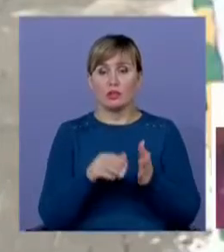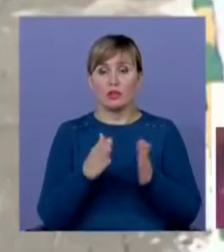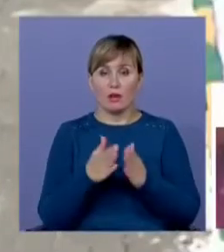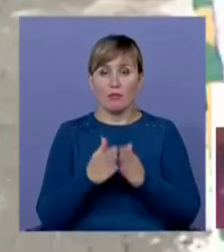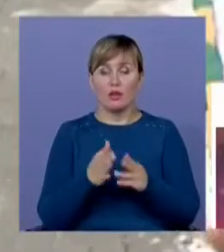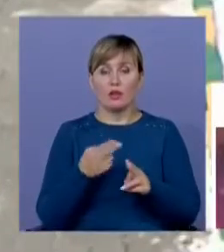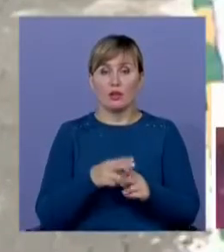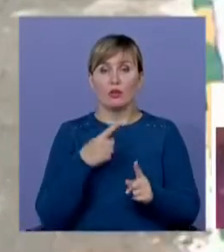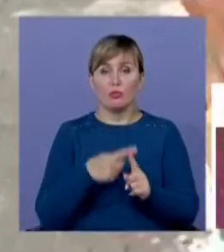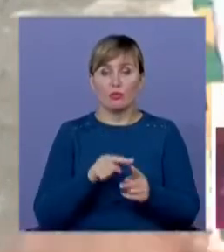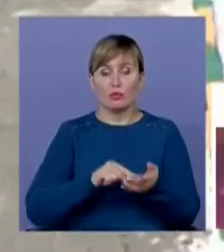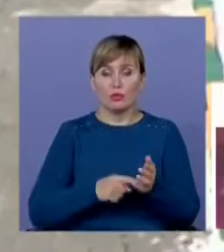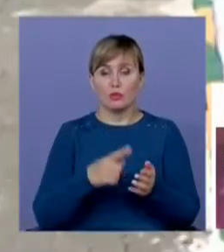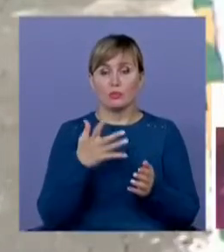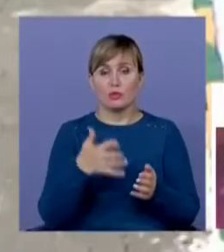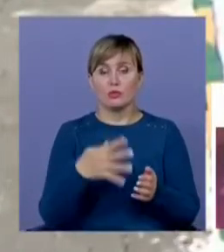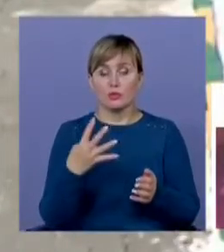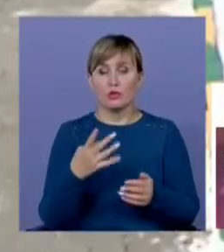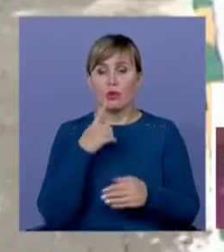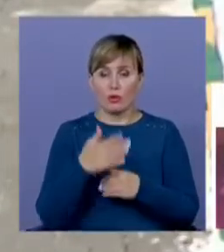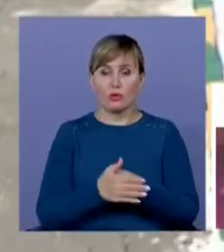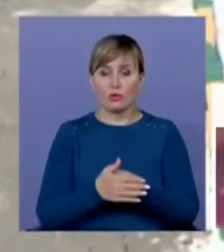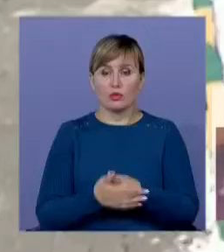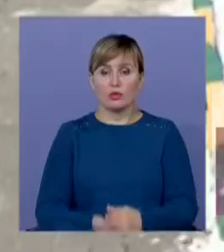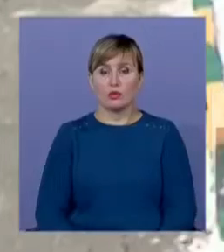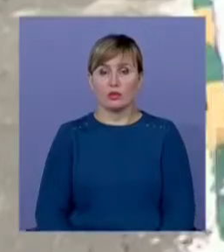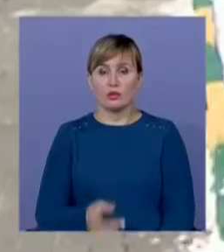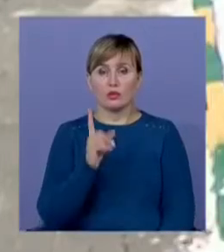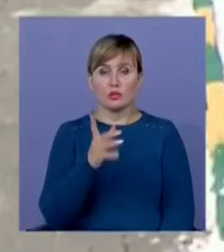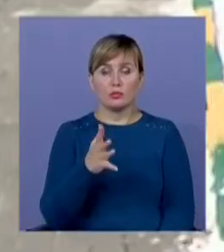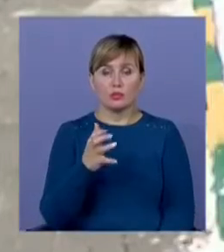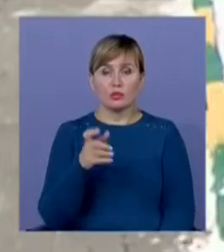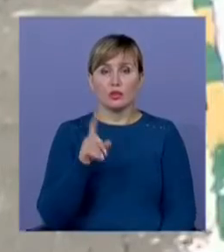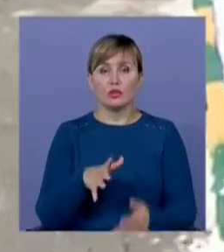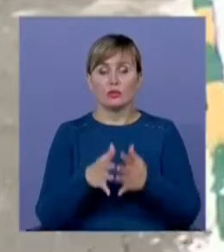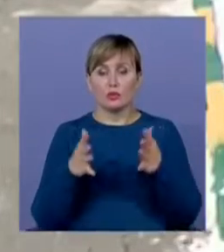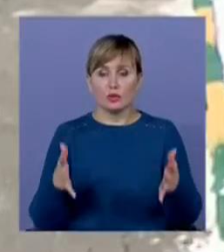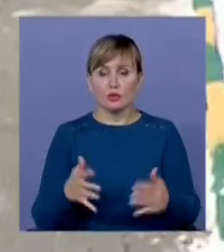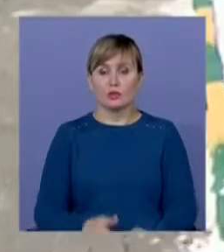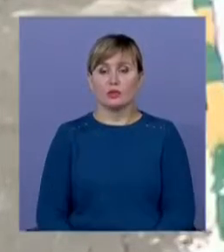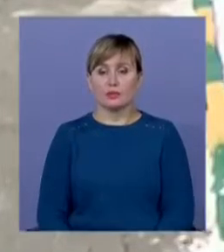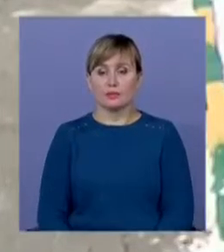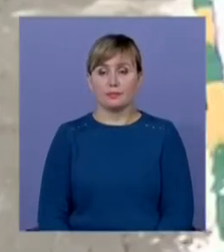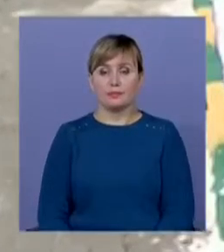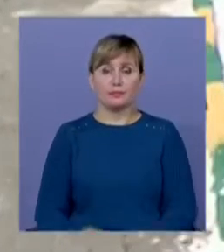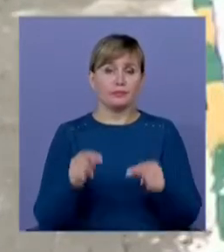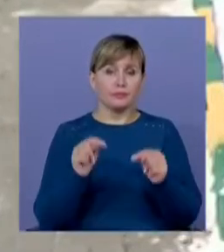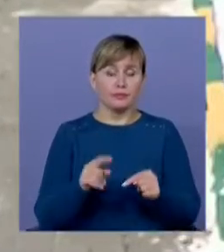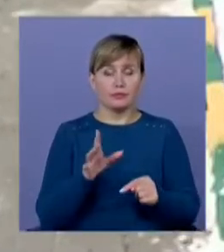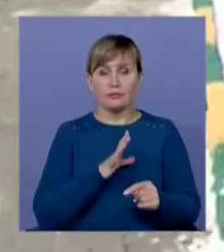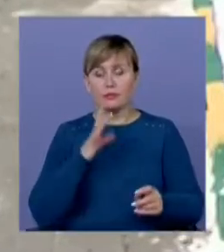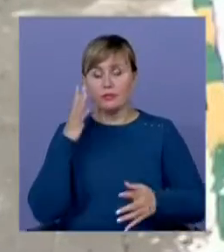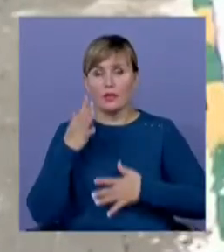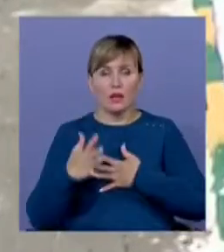это умножить 554 умножить на 3, это около 1500, даже больше. То есть здесь, конечно, была паника.